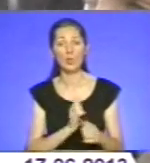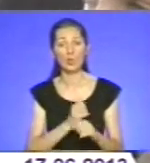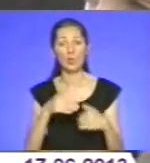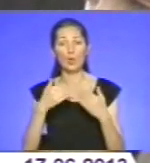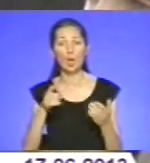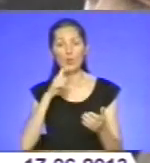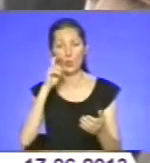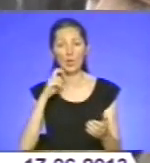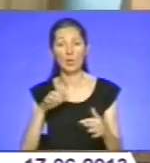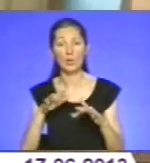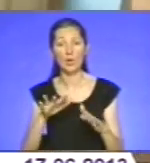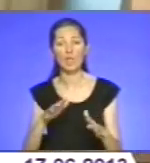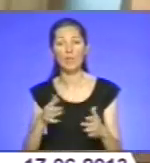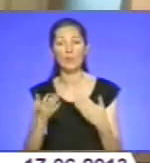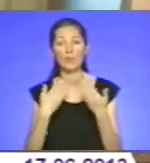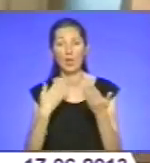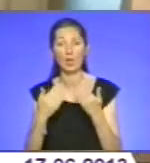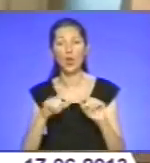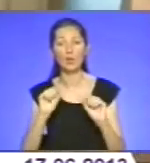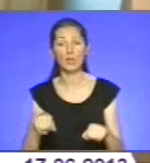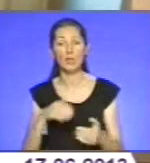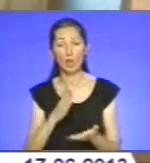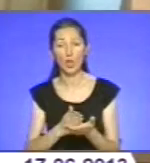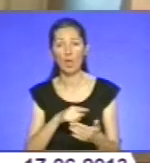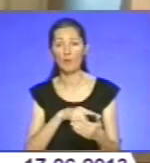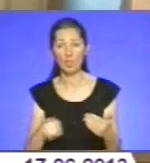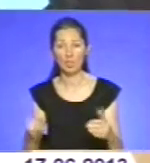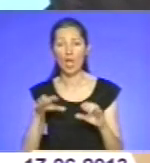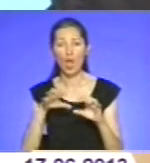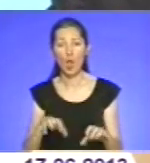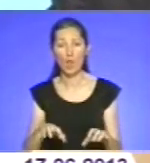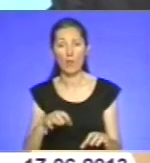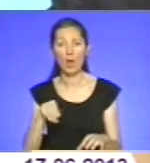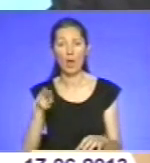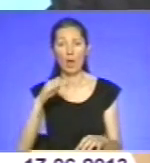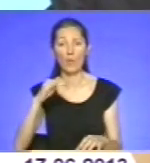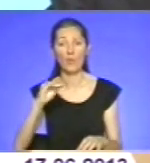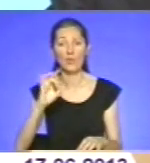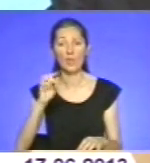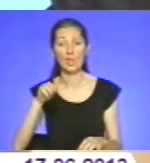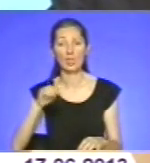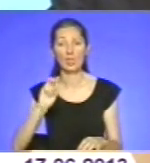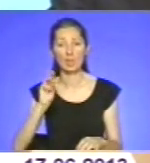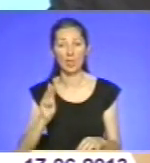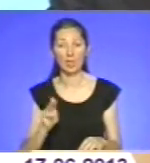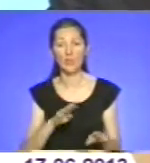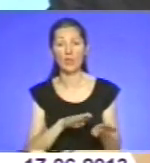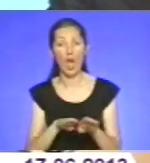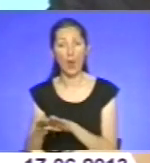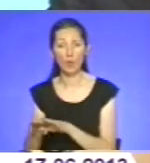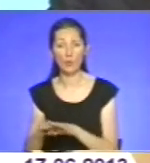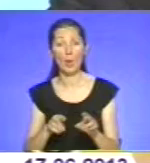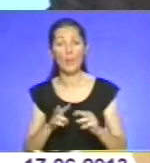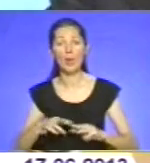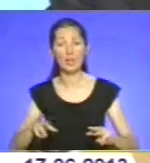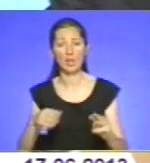діалогу з владою є, відзначає голова організації Дмитро Фірташ. На рівні правительства у нас є повне розуміння,